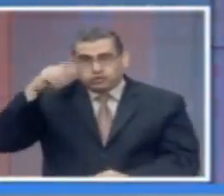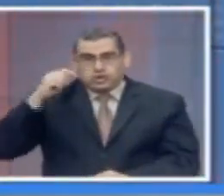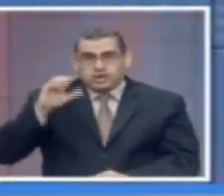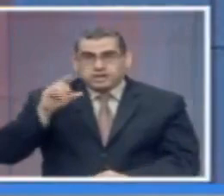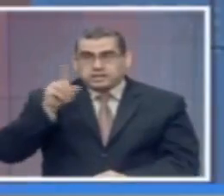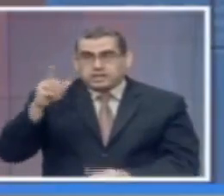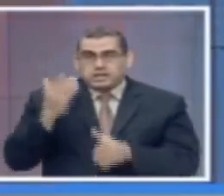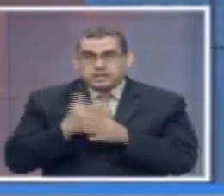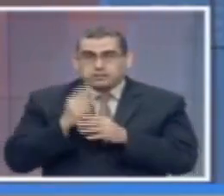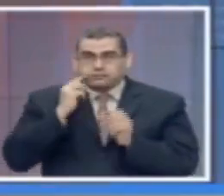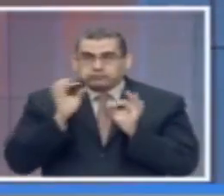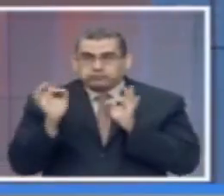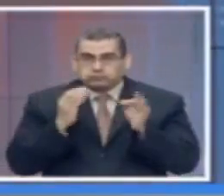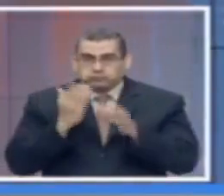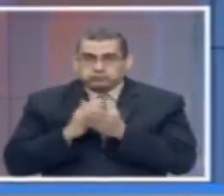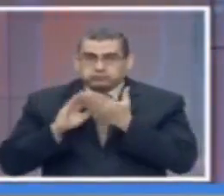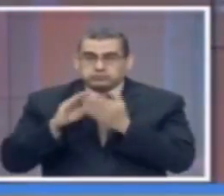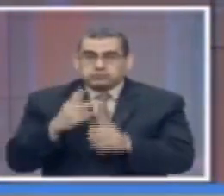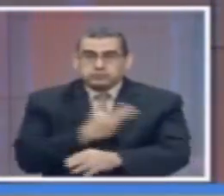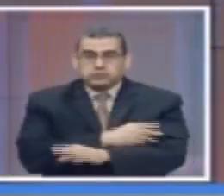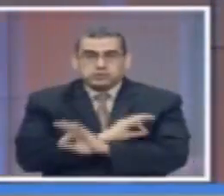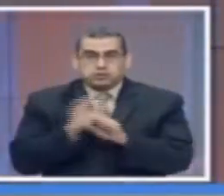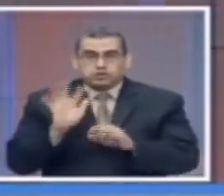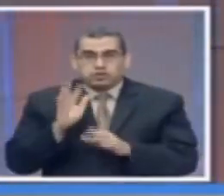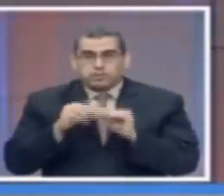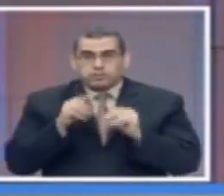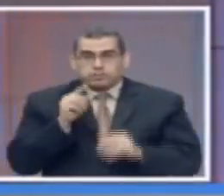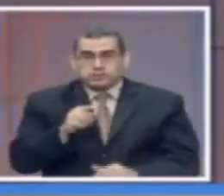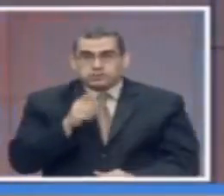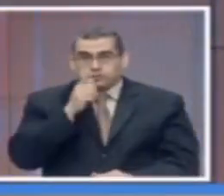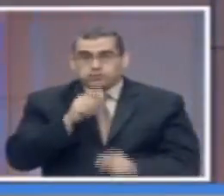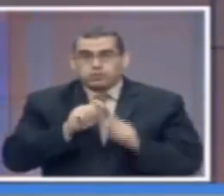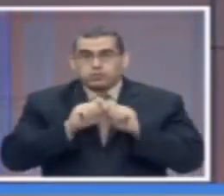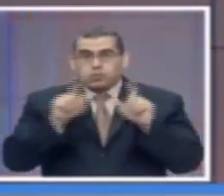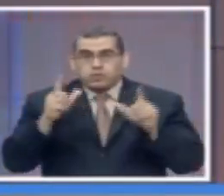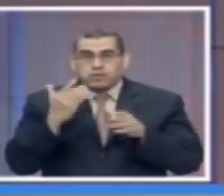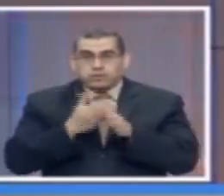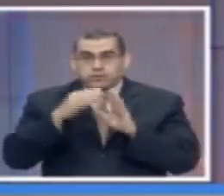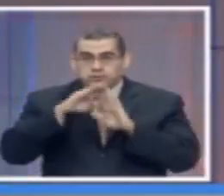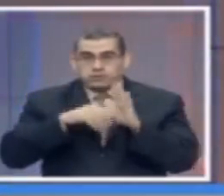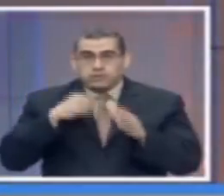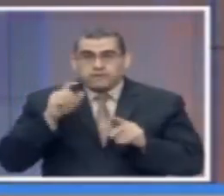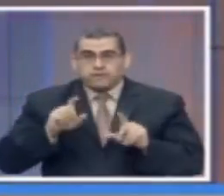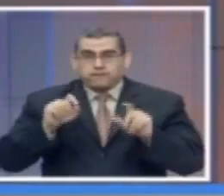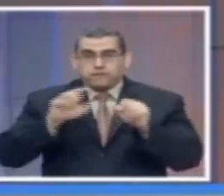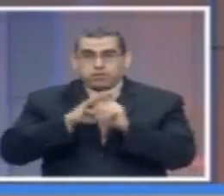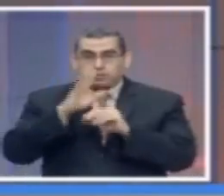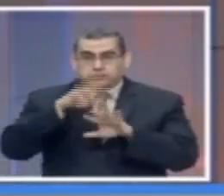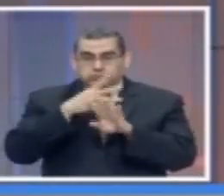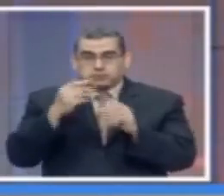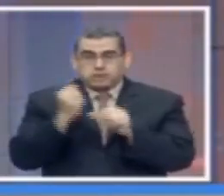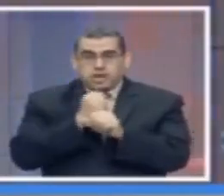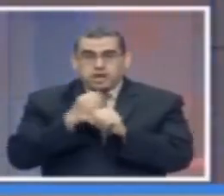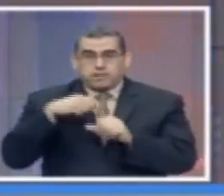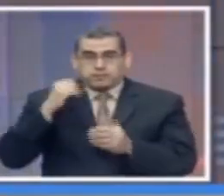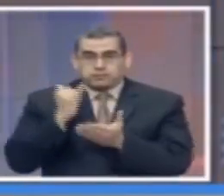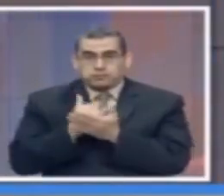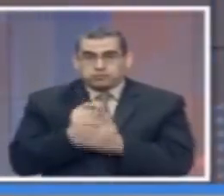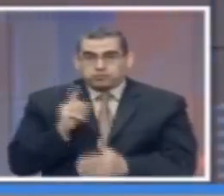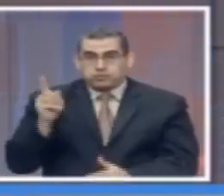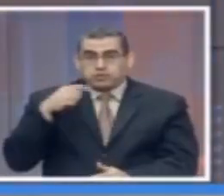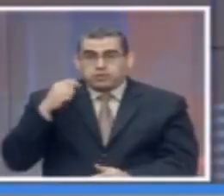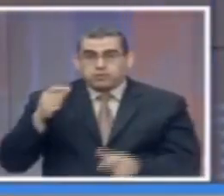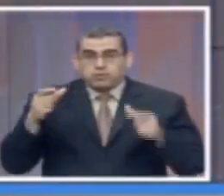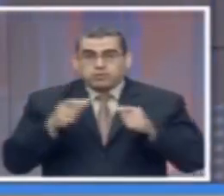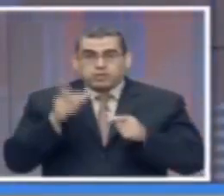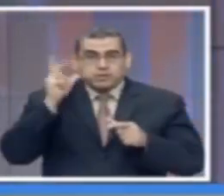الفتاح السيسي لحرصه على توفير اللقاح للشعب المصري ولوضع أزمة فيروس كورونا على الأجندة الرئاسية. جاء ذلك خلال